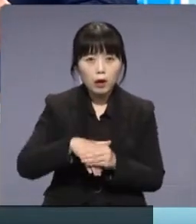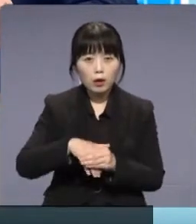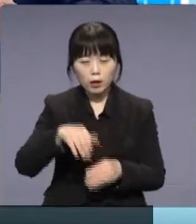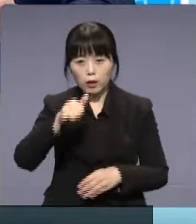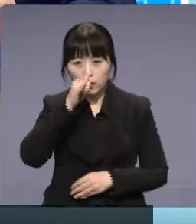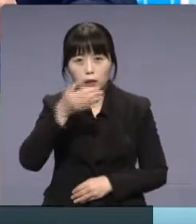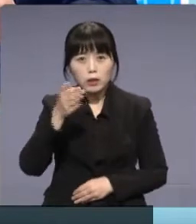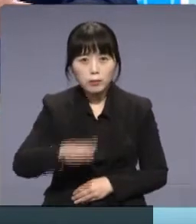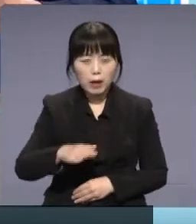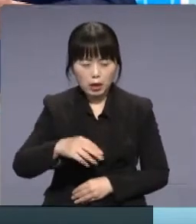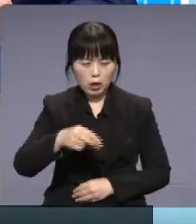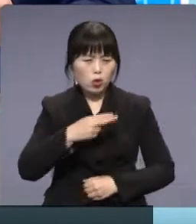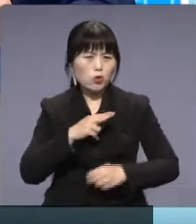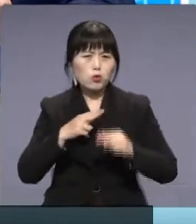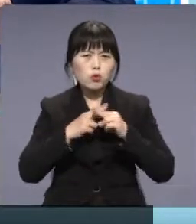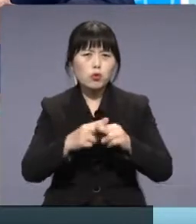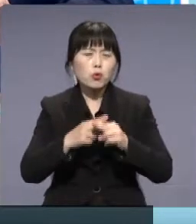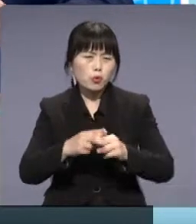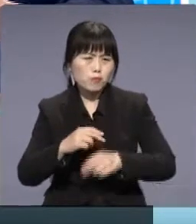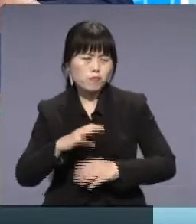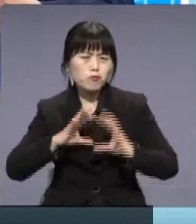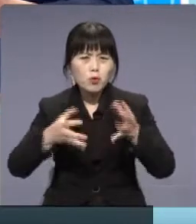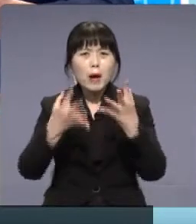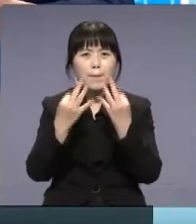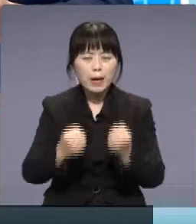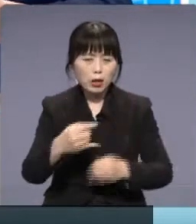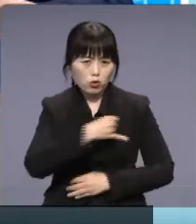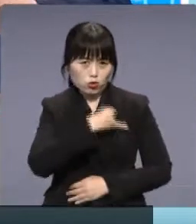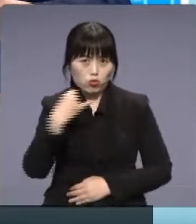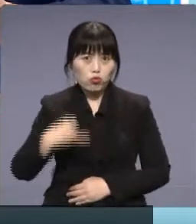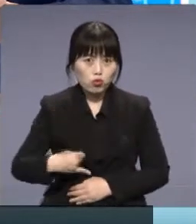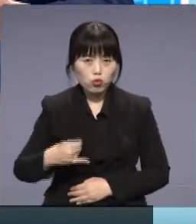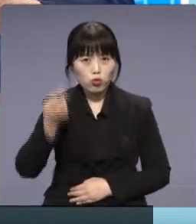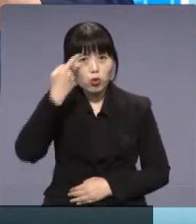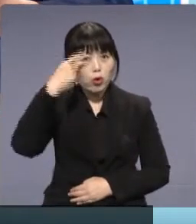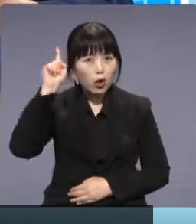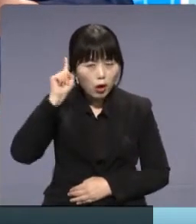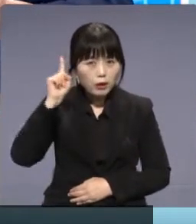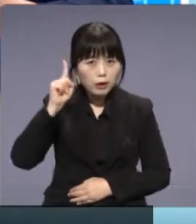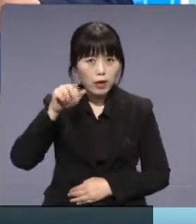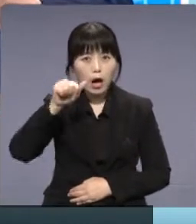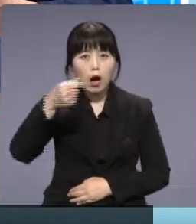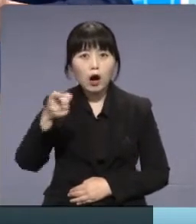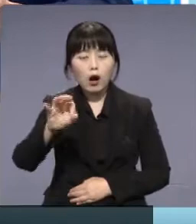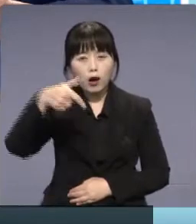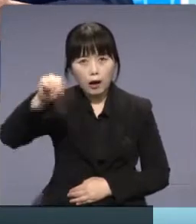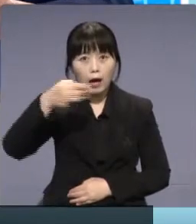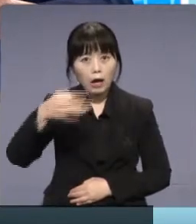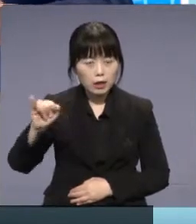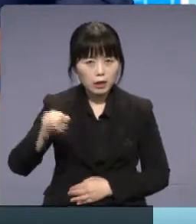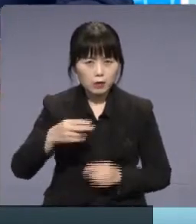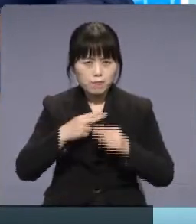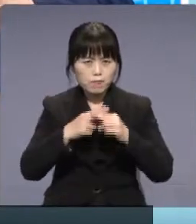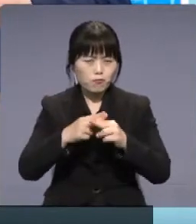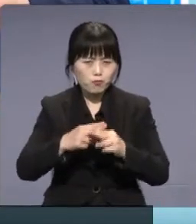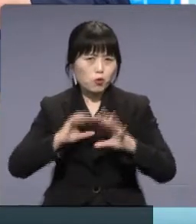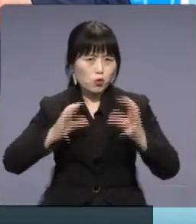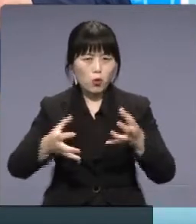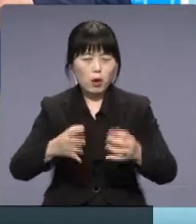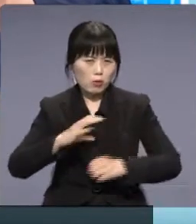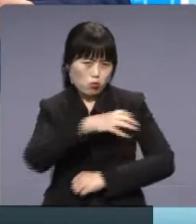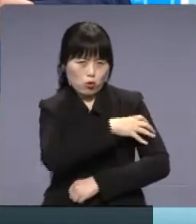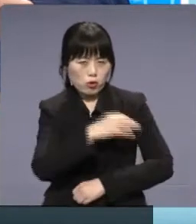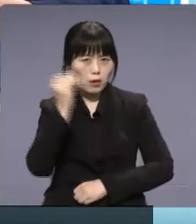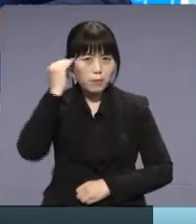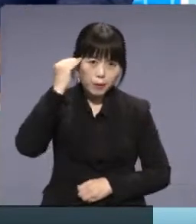띄지만 독재국가들이 많아요. 소위 뭐 중국, 뭐 러시아, 헝가리 다 이런 나라들이죠. 이런 데 공권력에서